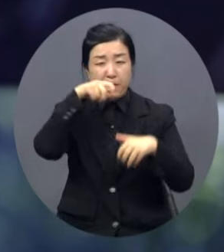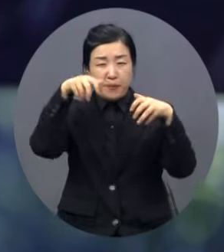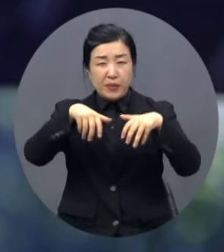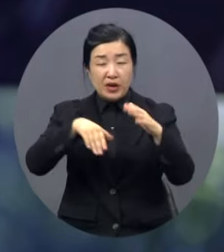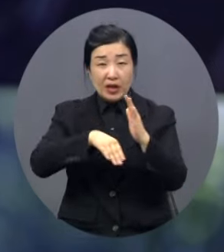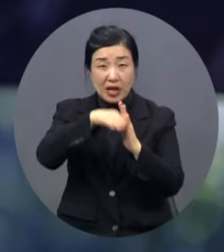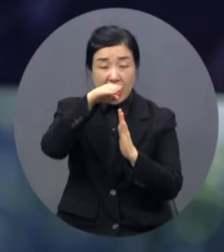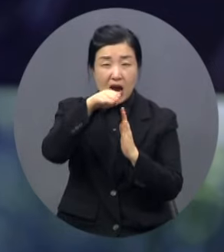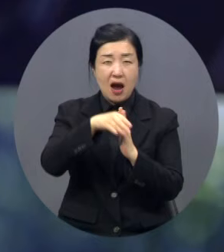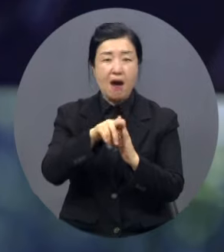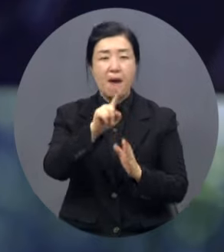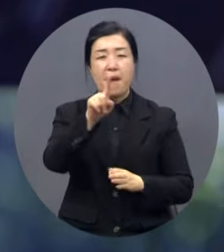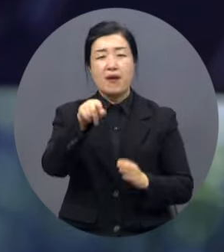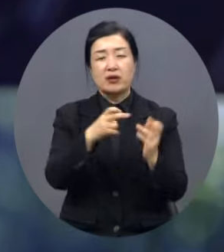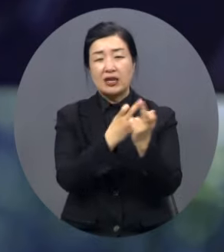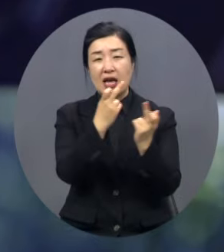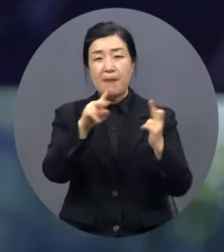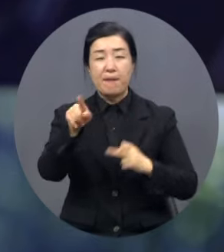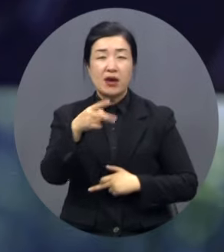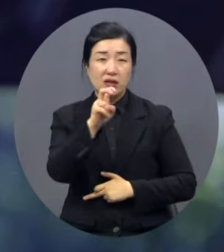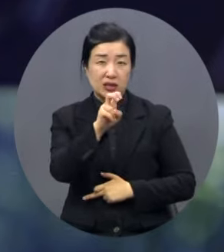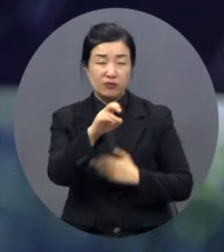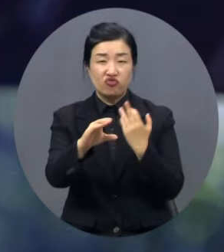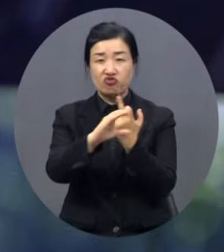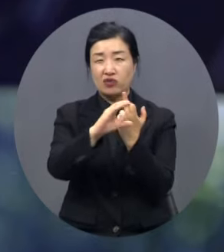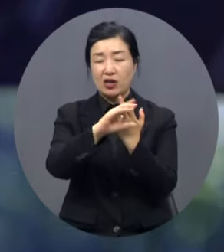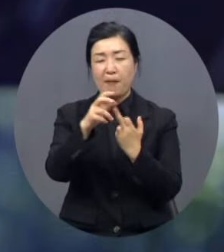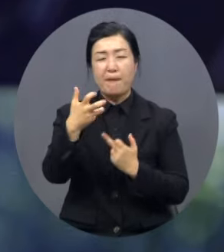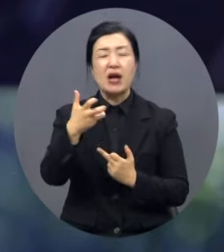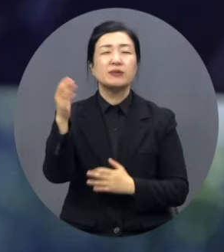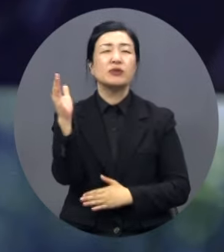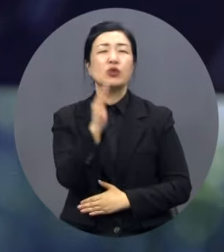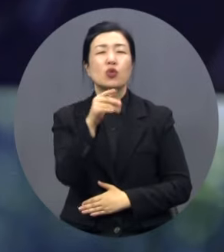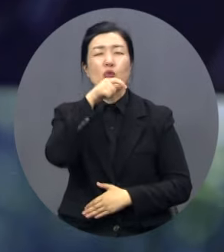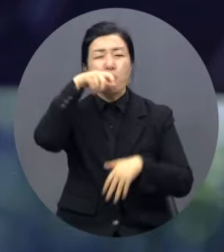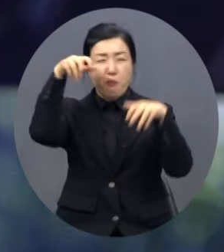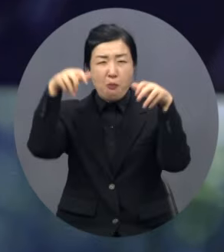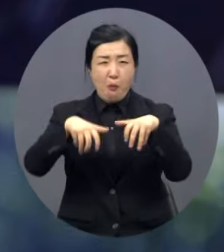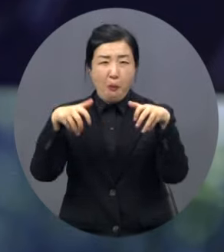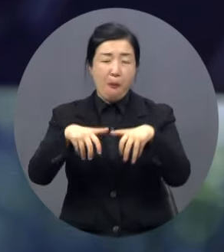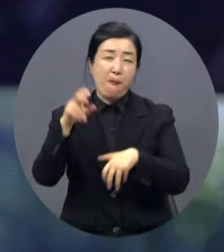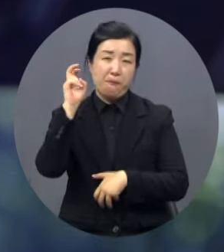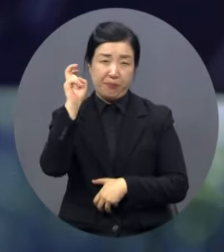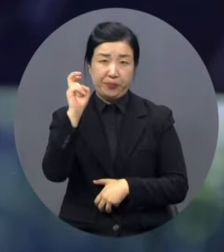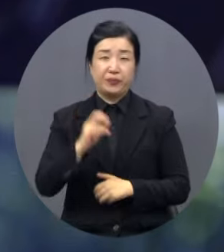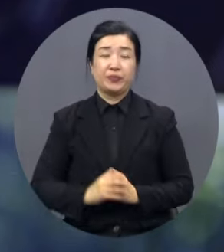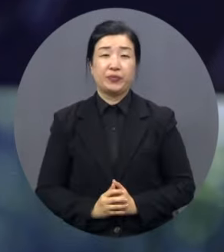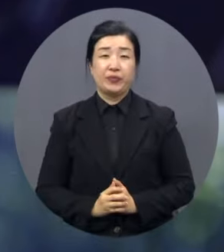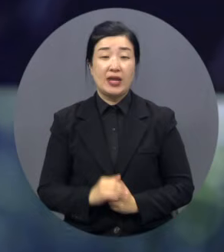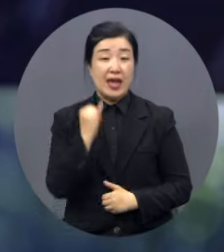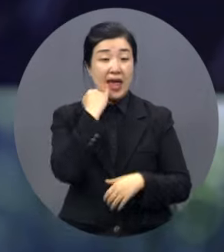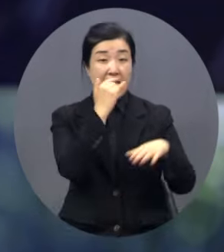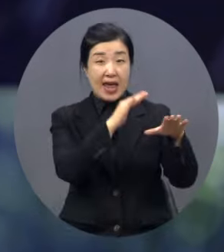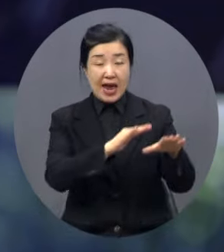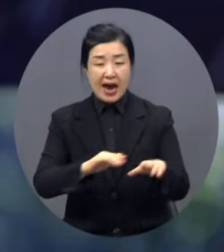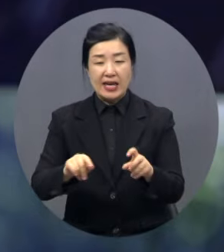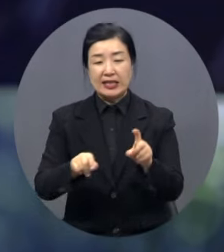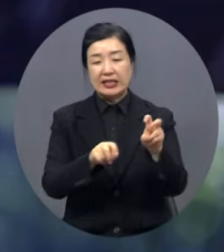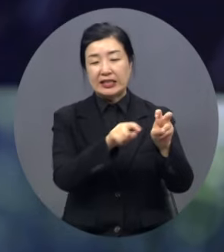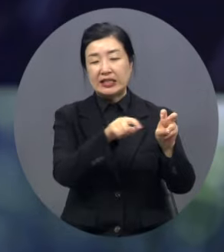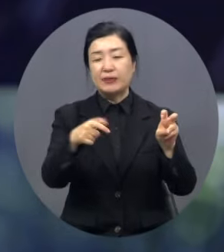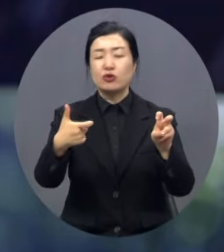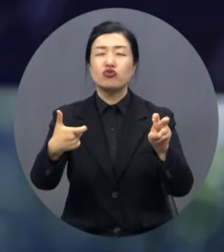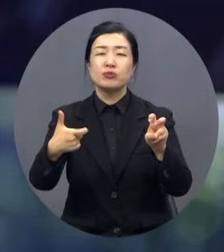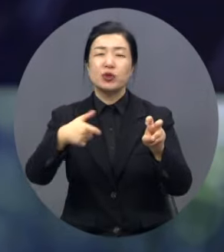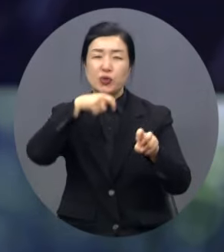산지에는 120mm 이상 중산 간에도 80mm 이상의 많은 양의 비가 예상됩니다 해안 지역은 20에서